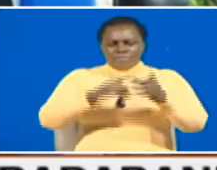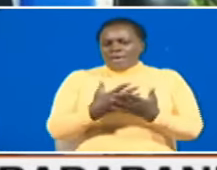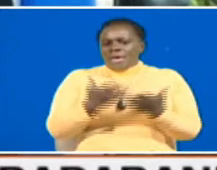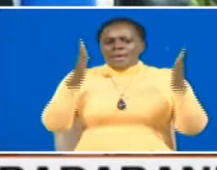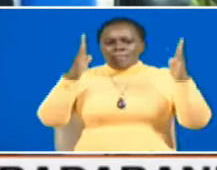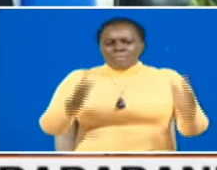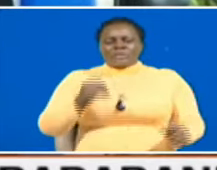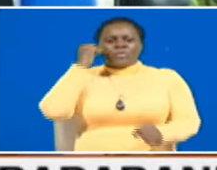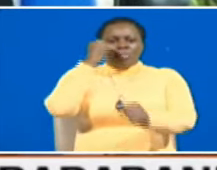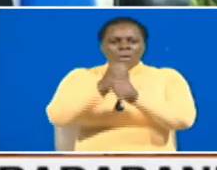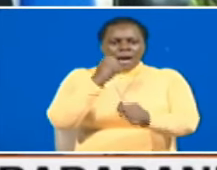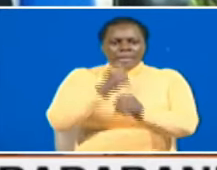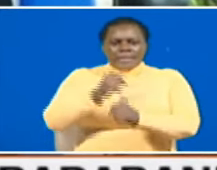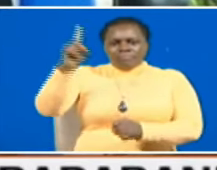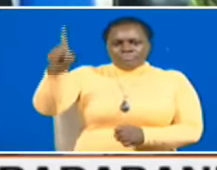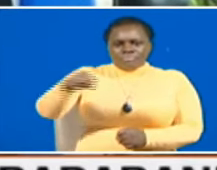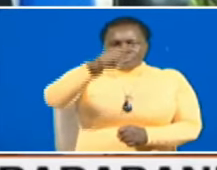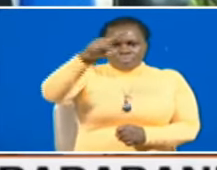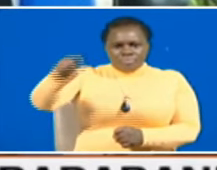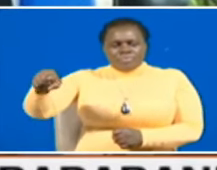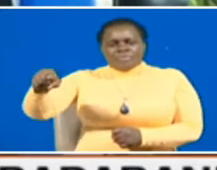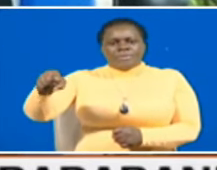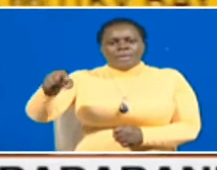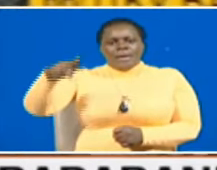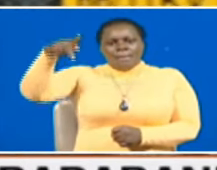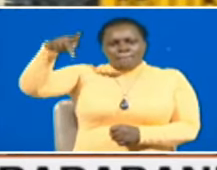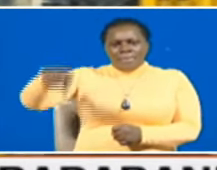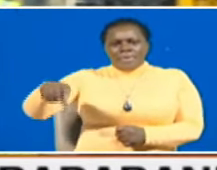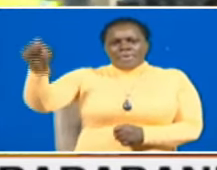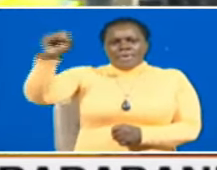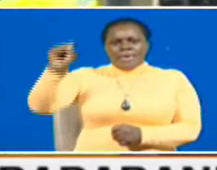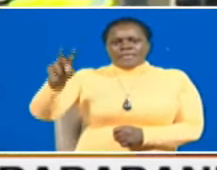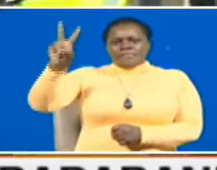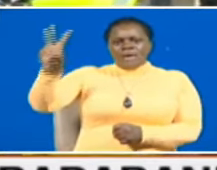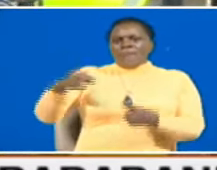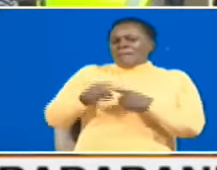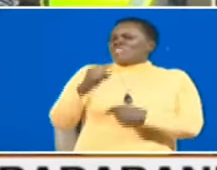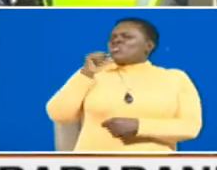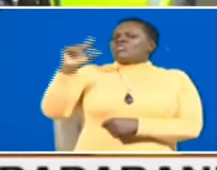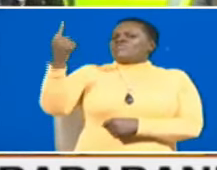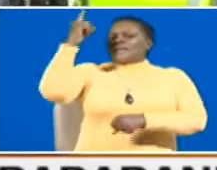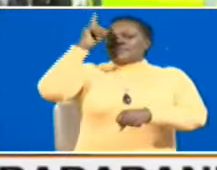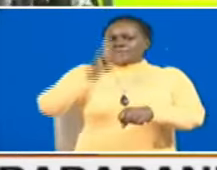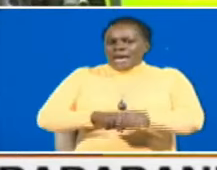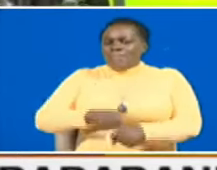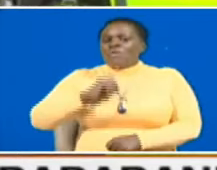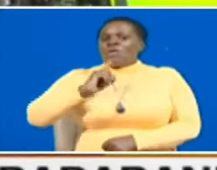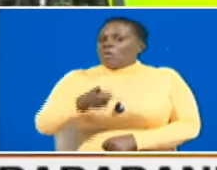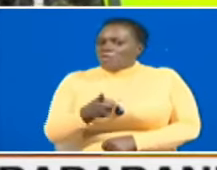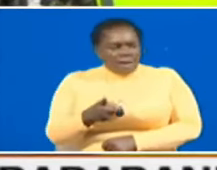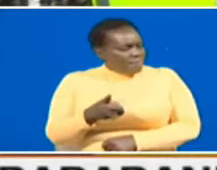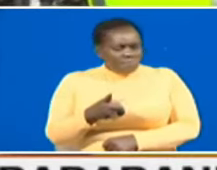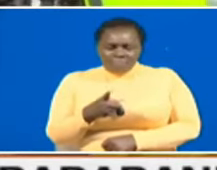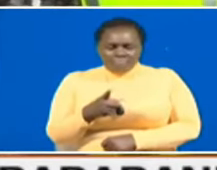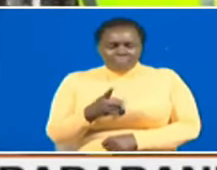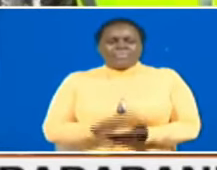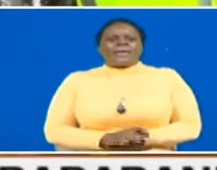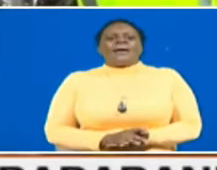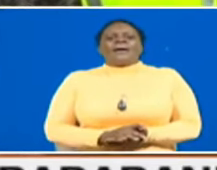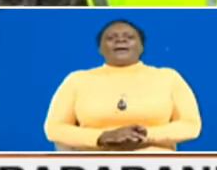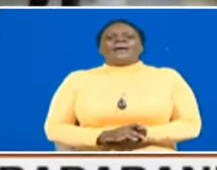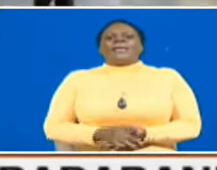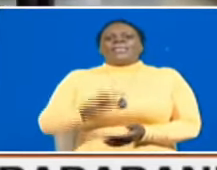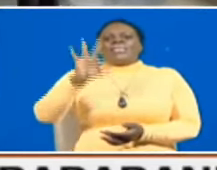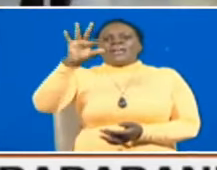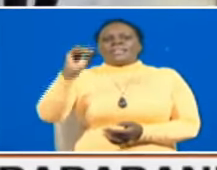Anybody operating illegal PSVs. Lakini hii si mara ya kwanza maagizo kama hayo kutolewa. Mnamo